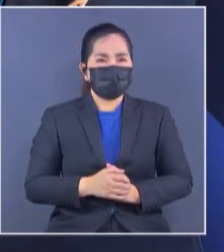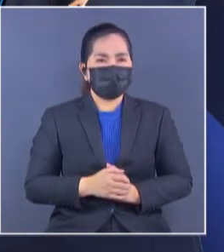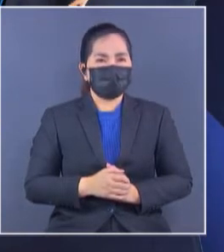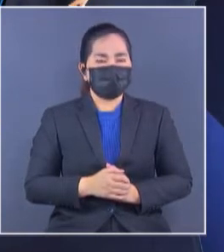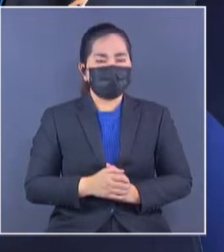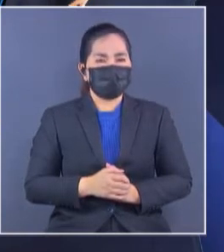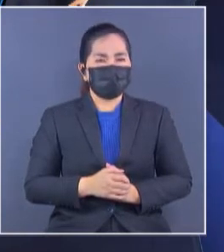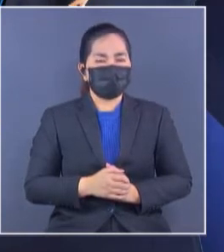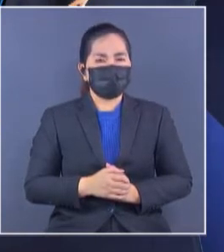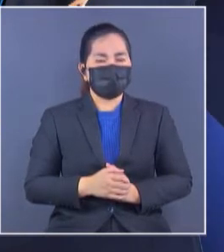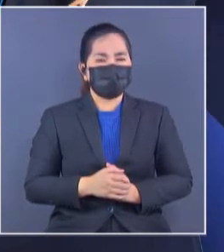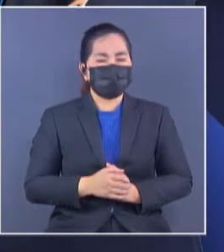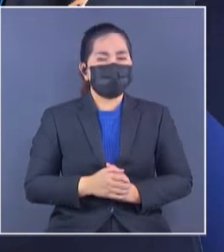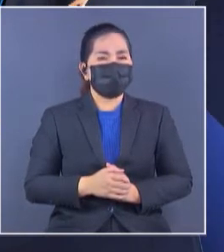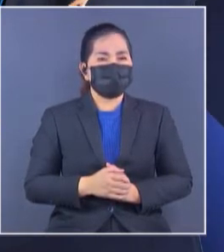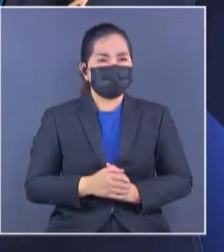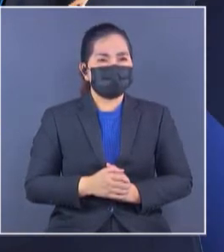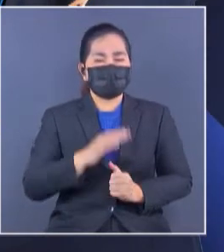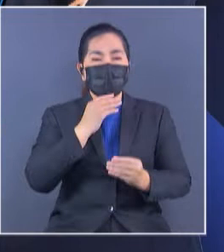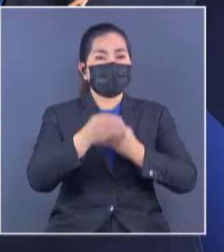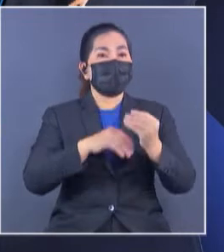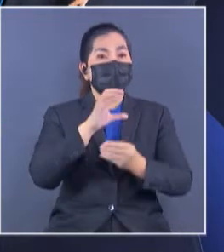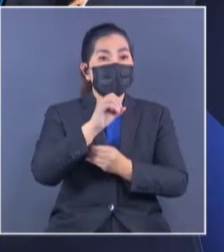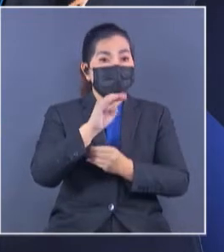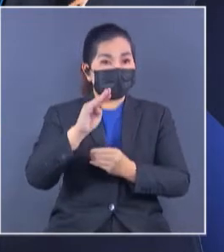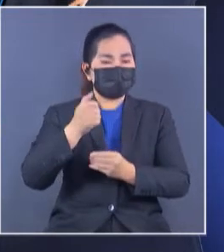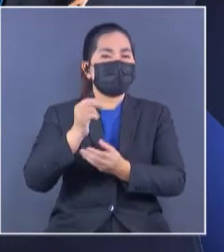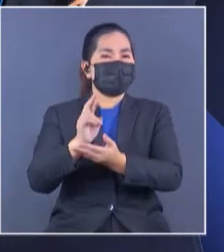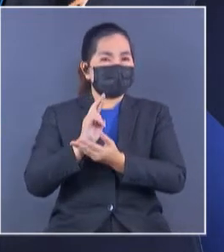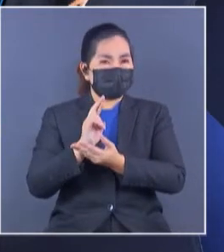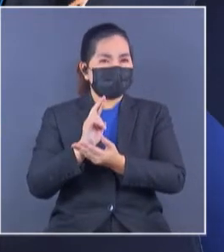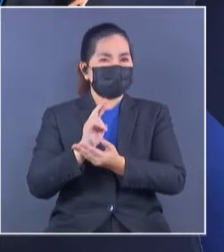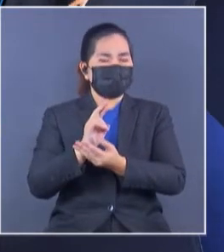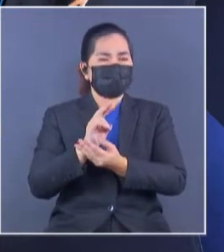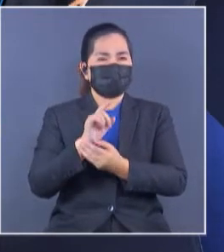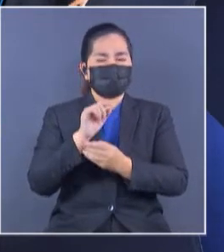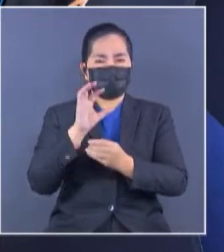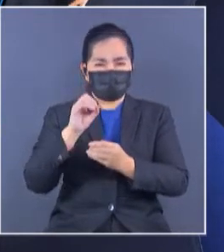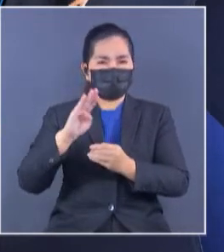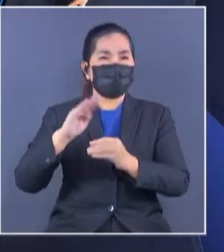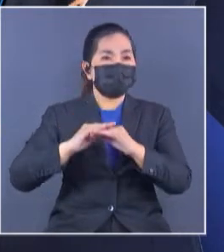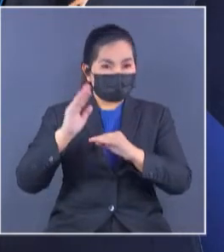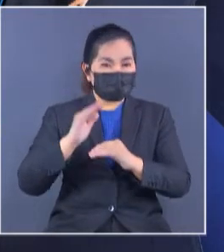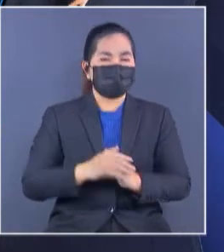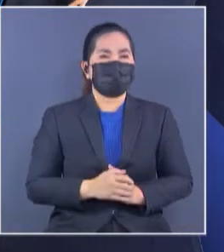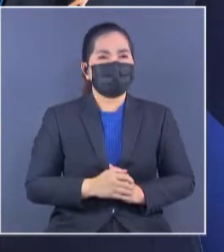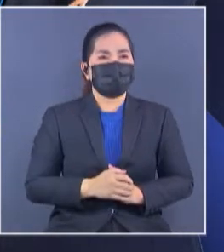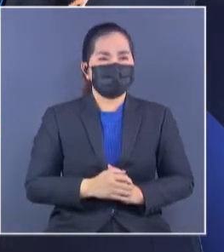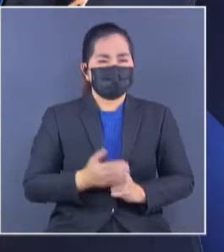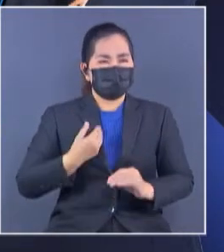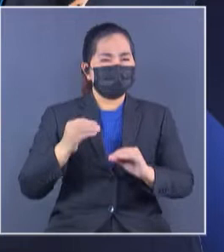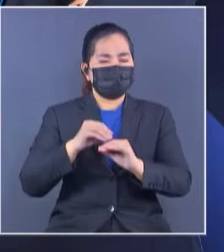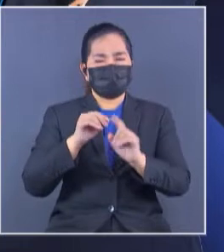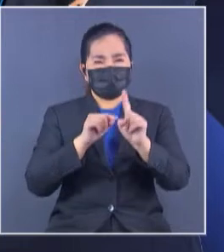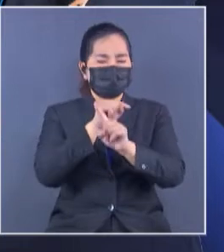ายรางวัลออกไปนะครับอย่างเช่นขาย50บาทก็ควรได้เงินรางวัลไม่ต่ำกว่า50บาทแล้วก็จะมีแจ็คพอตอีก